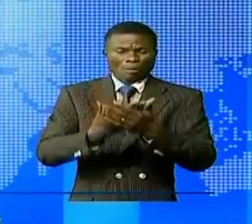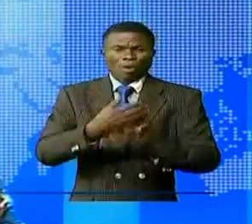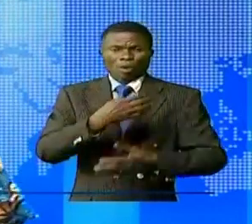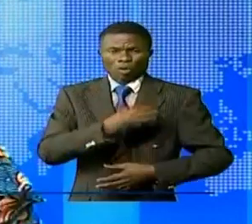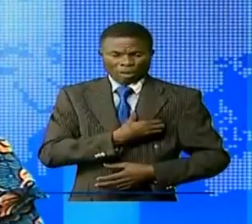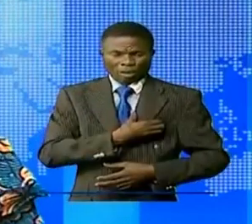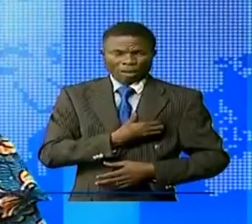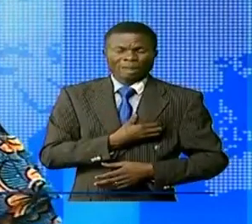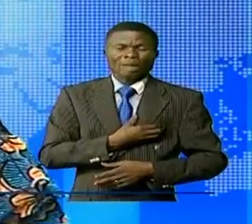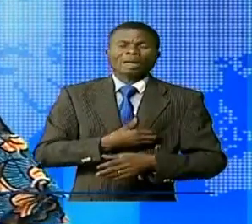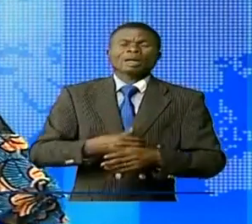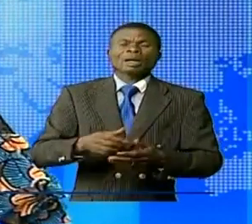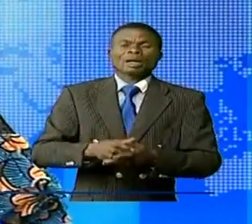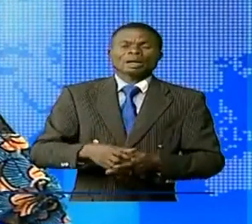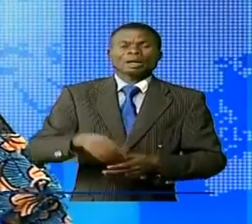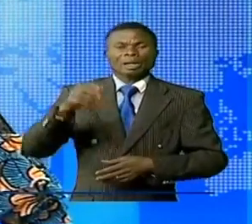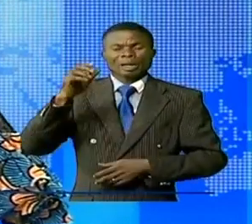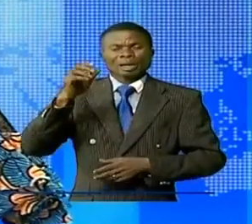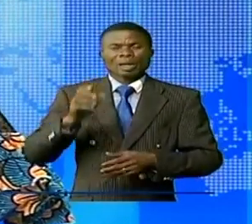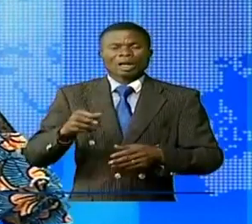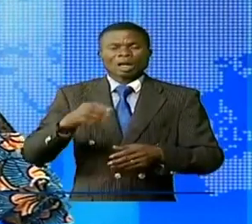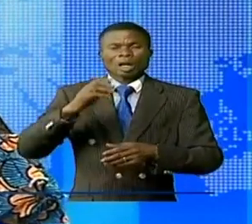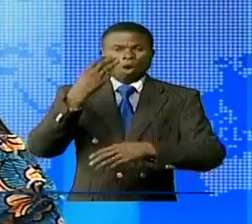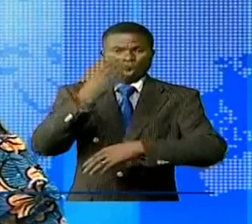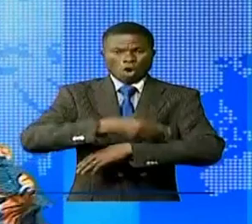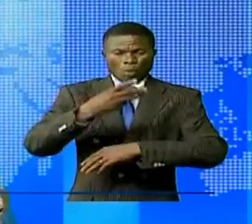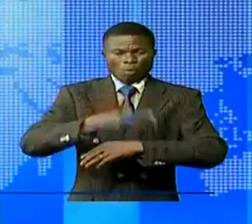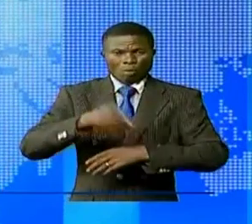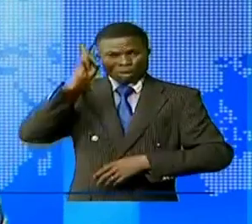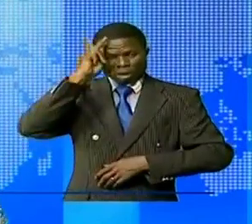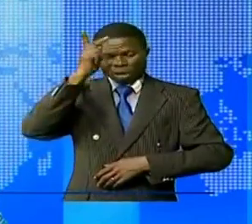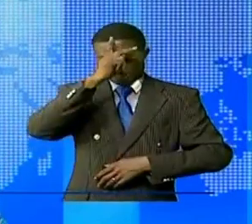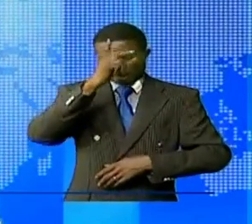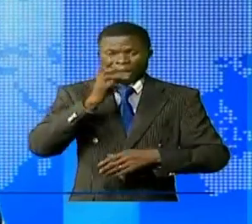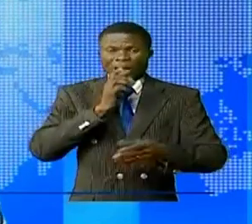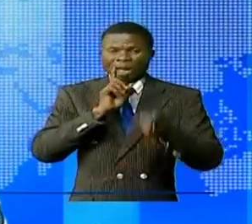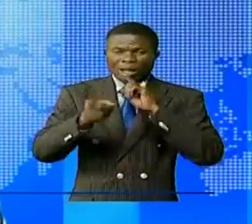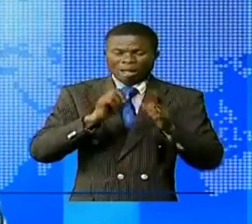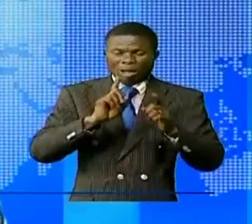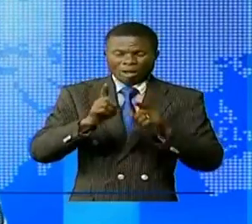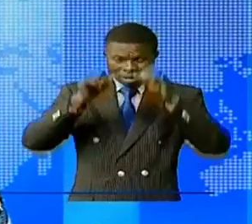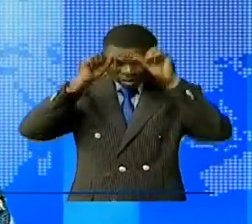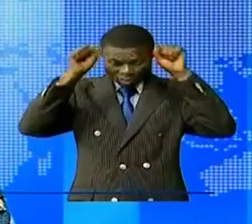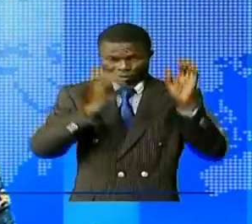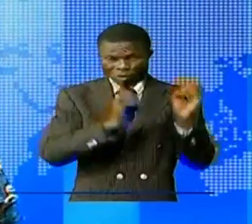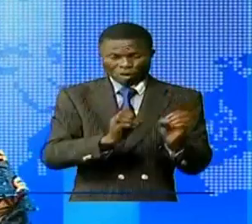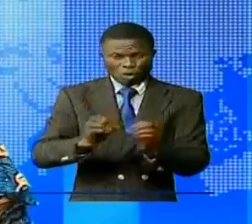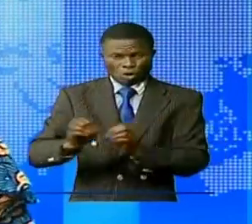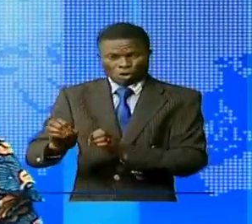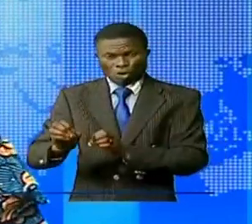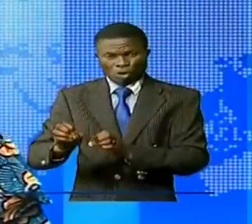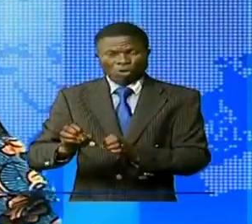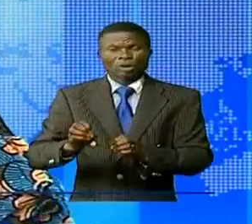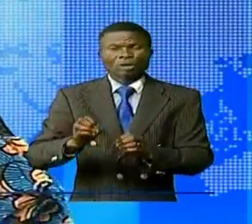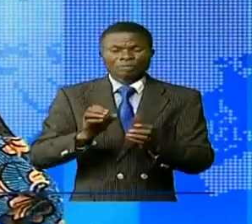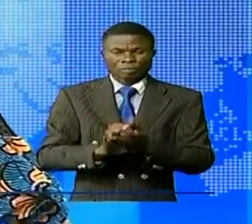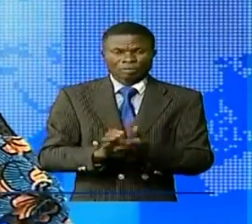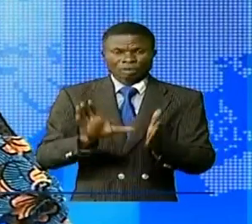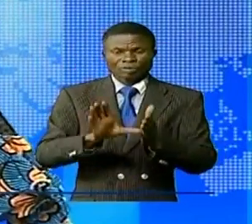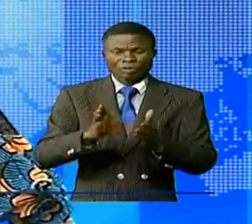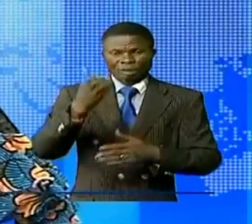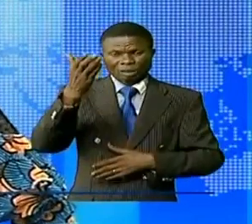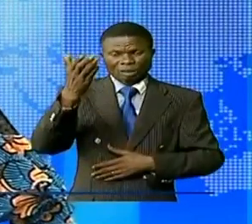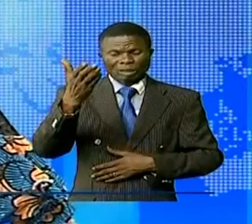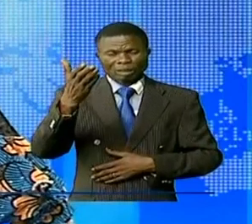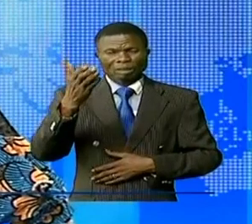Tchangou. C'était au cours des causeries morales tenues par son président Grégoire Matisseau. Reportage